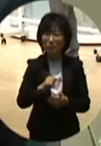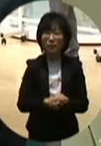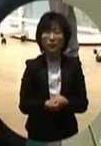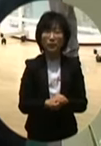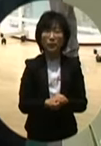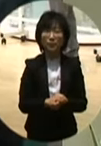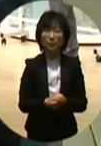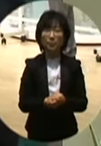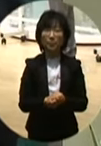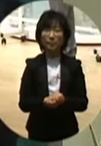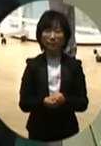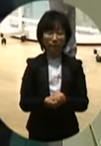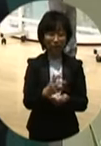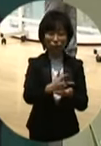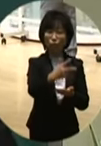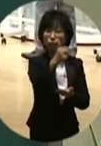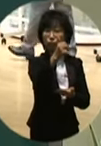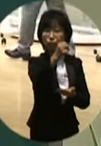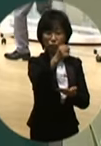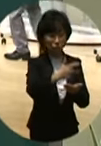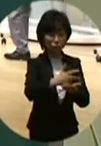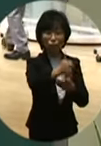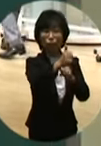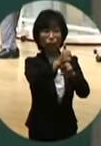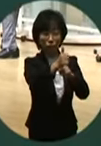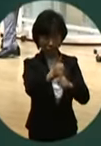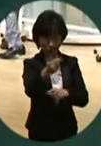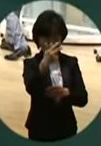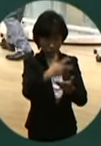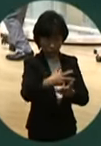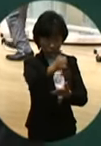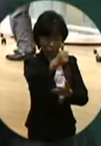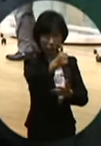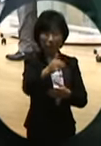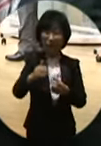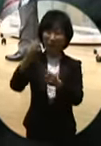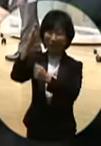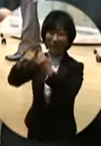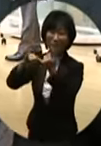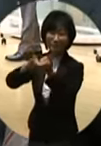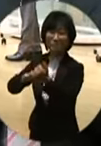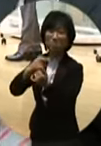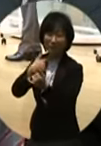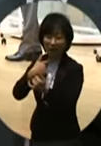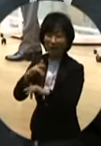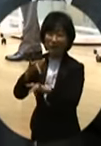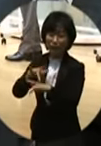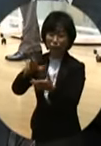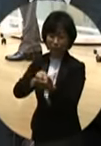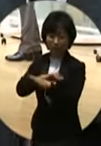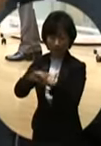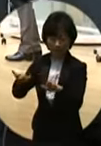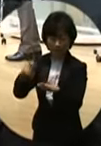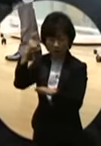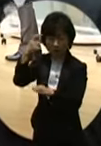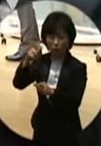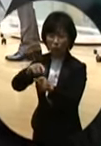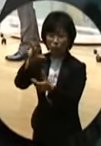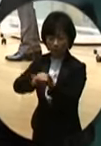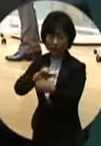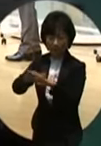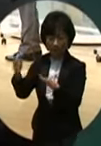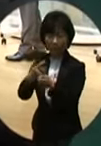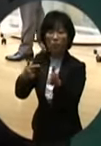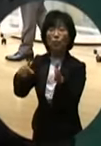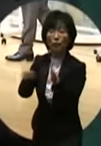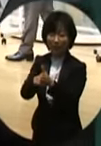means? 주는 하나님이 약속하신 이 문제 해결자요 살아계신 하나님의 아들이십니다. Lord, you